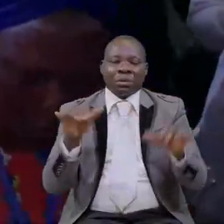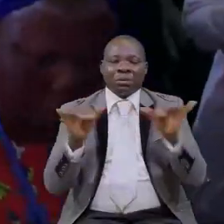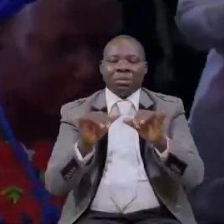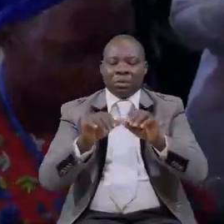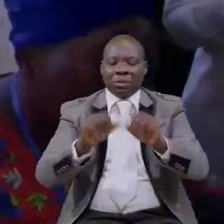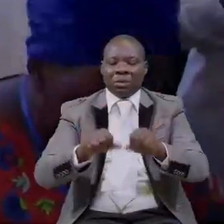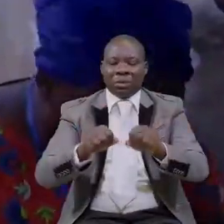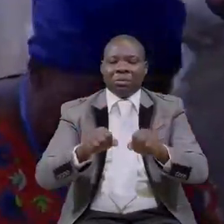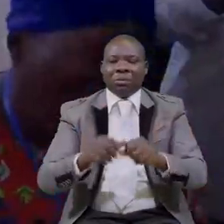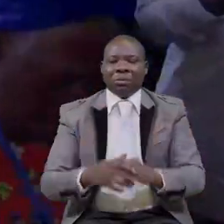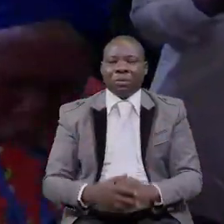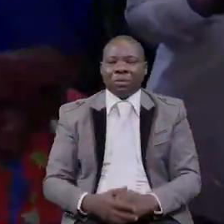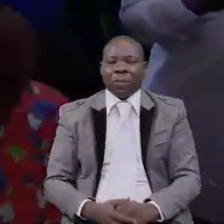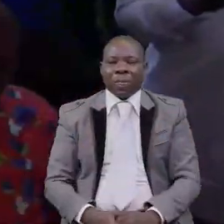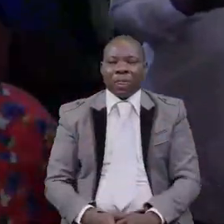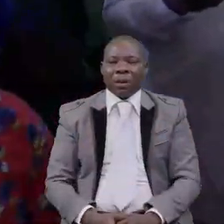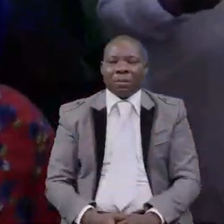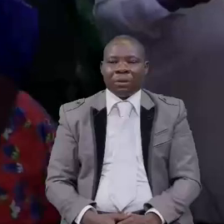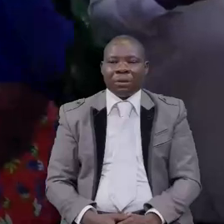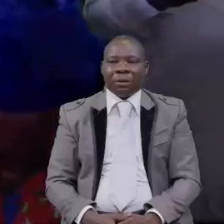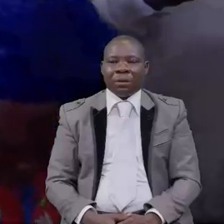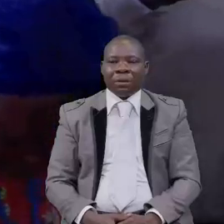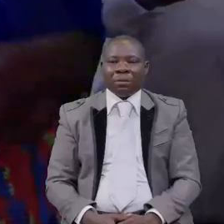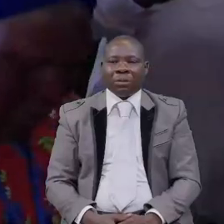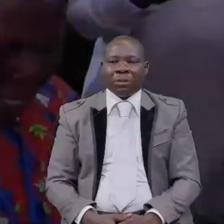Immesurable, incommensurable.